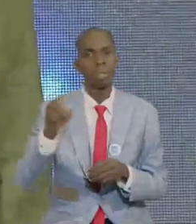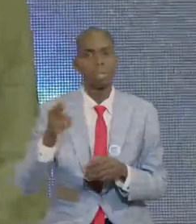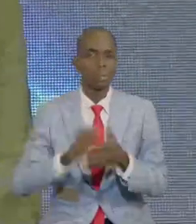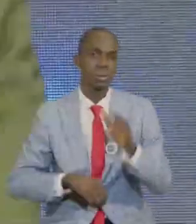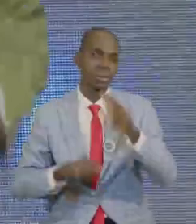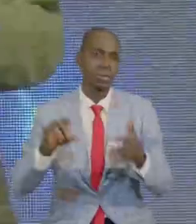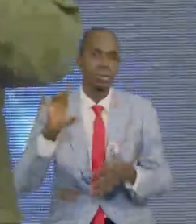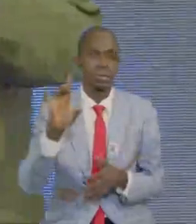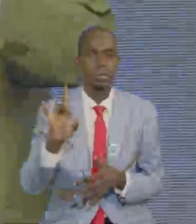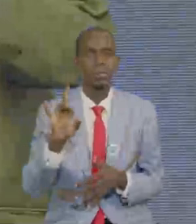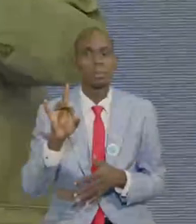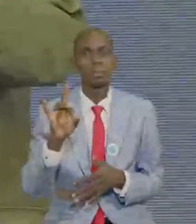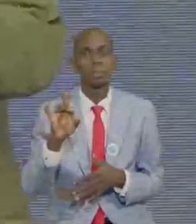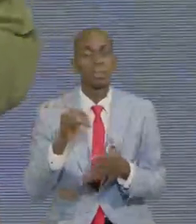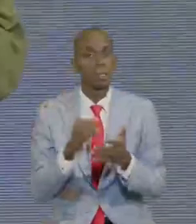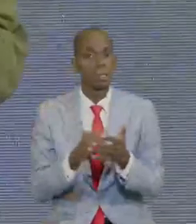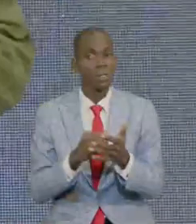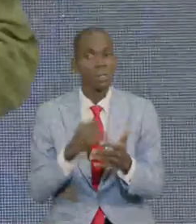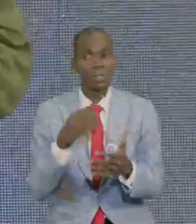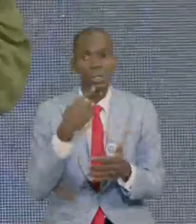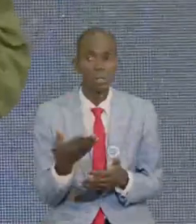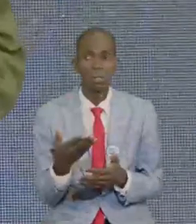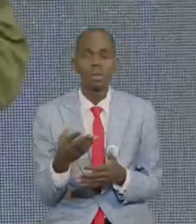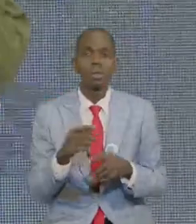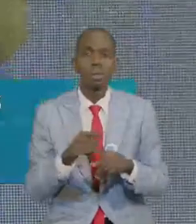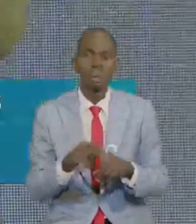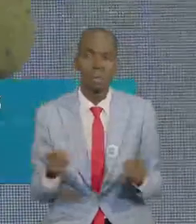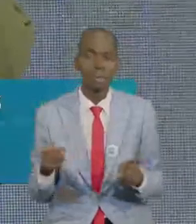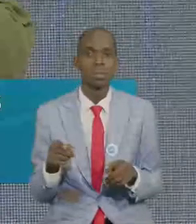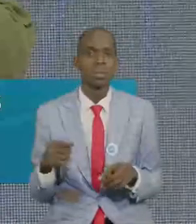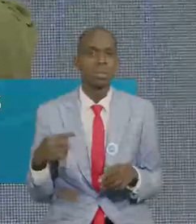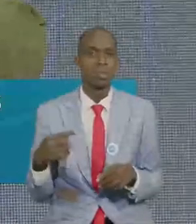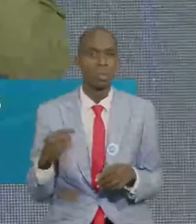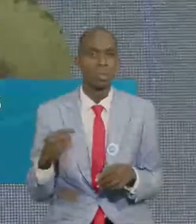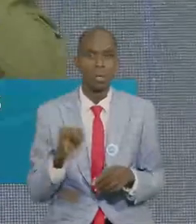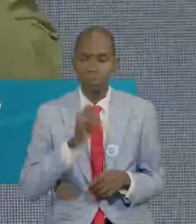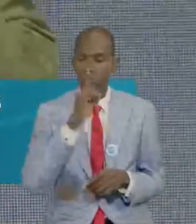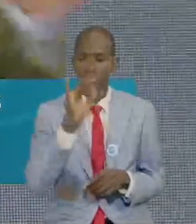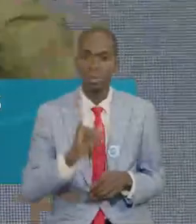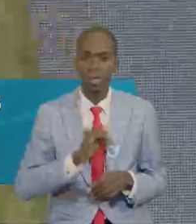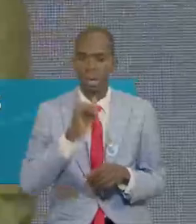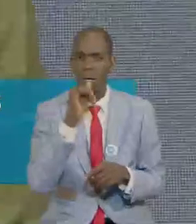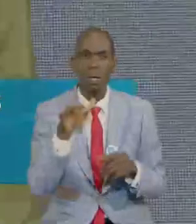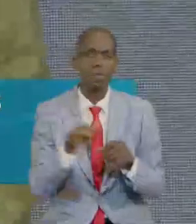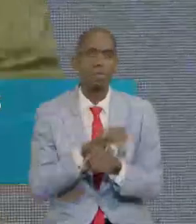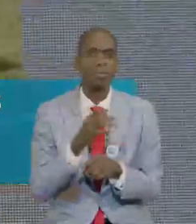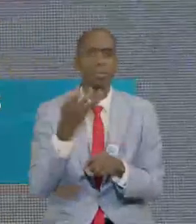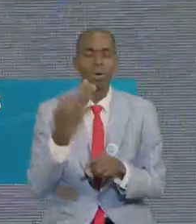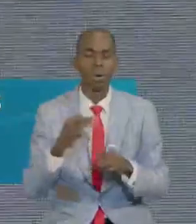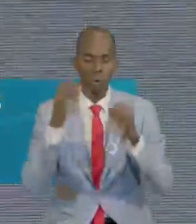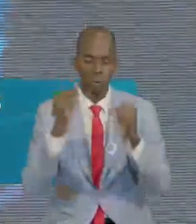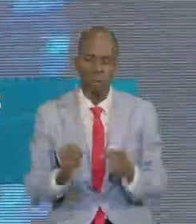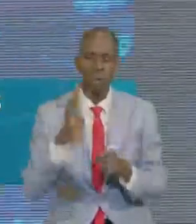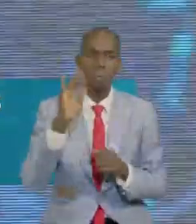Michée chapitre, it says, but really, I am full of power by the Spirit of the Lord.